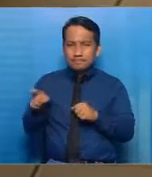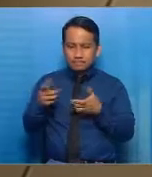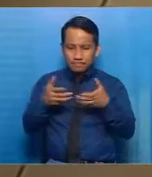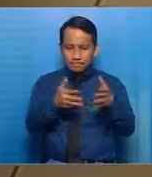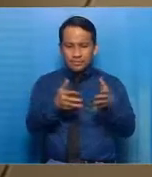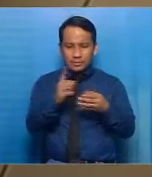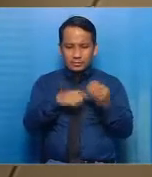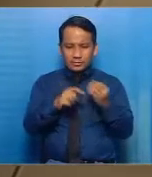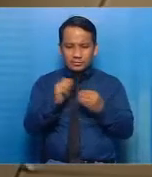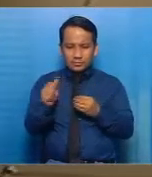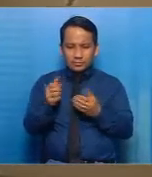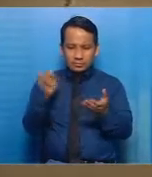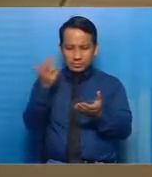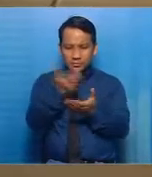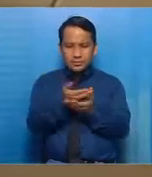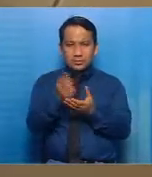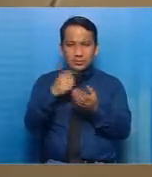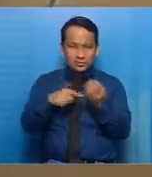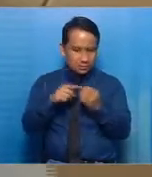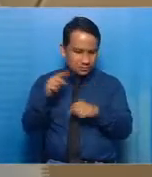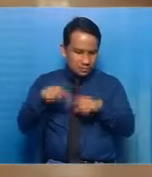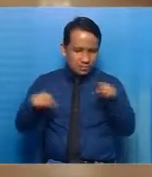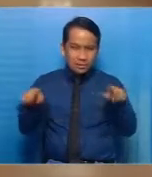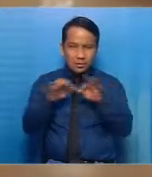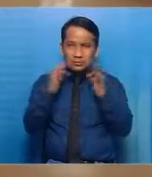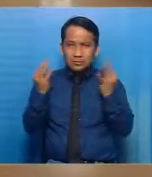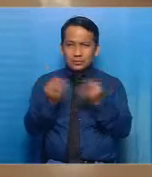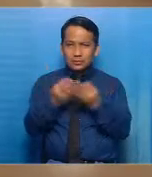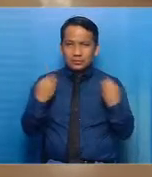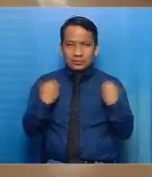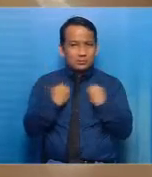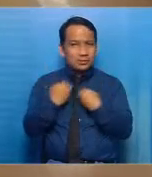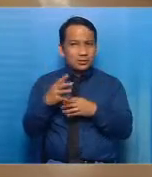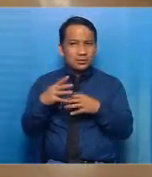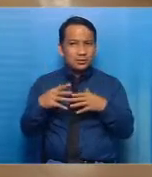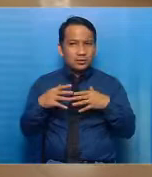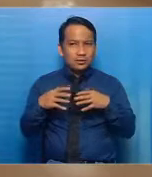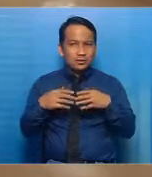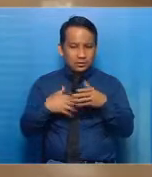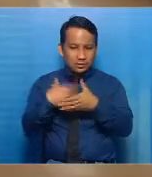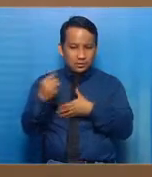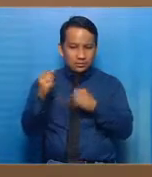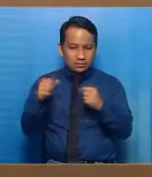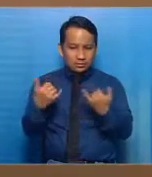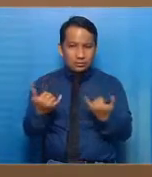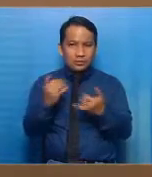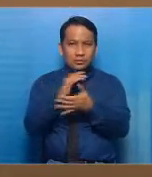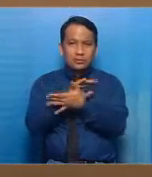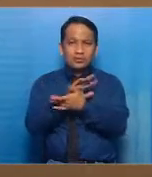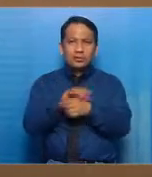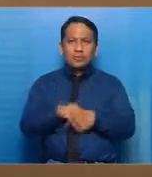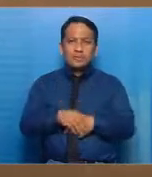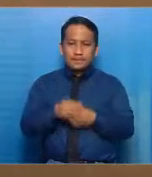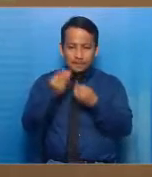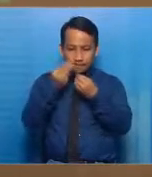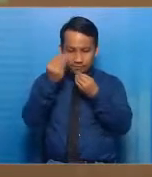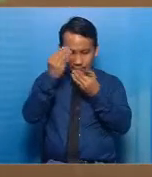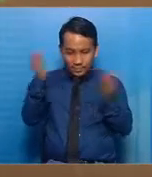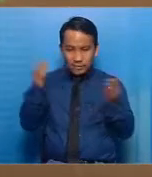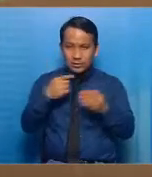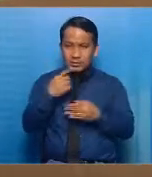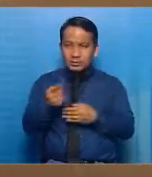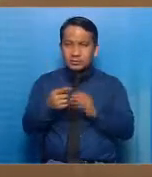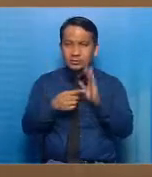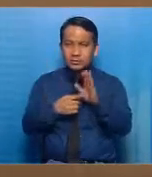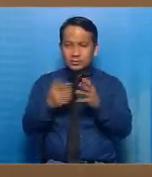paraan para maabot namin doon sa mga ibang family members na hindi nakakalabas sa panahon ng pandemic. Bayag ang simbahang Katolika